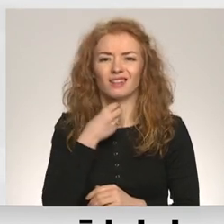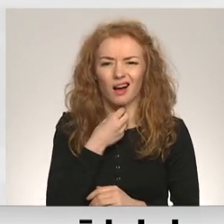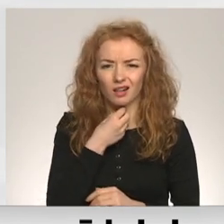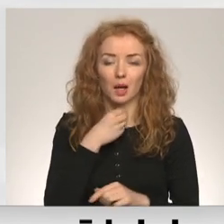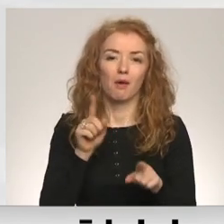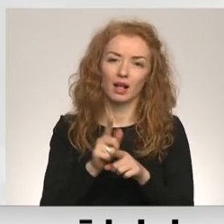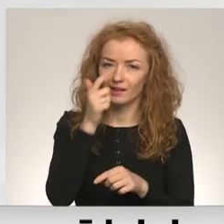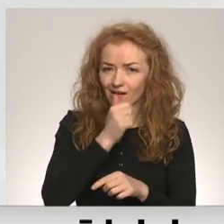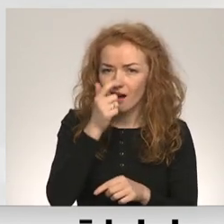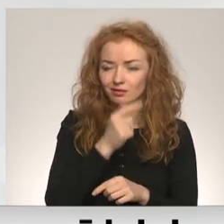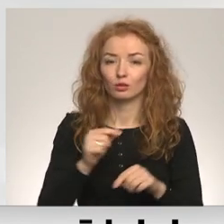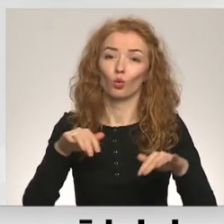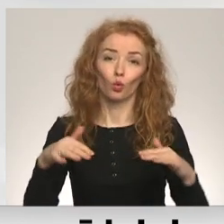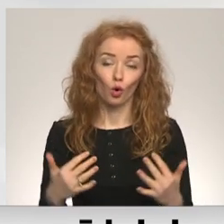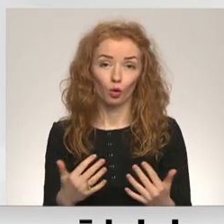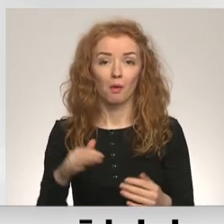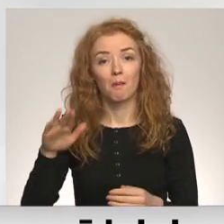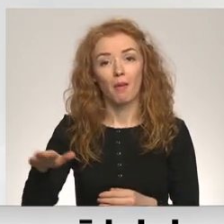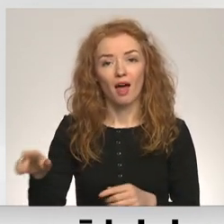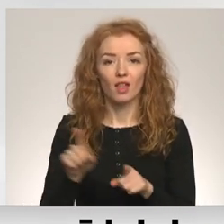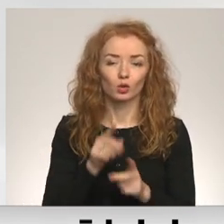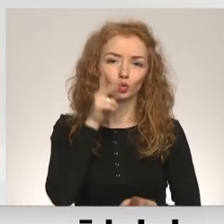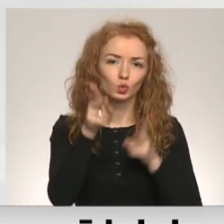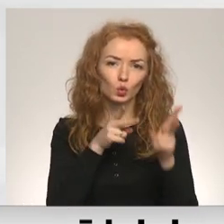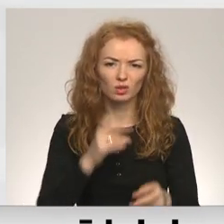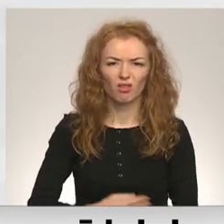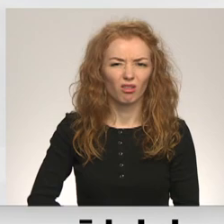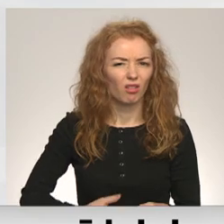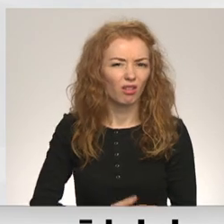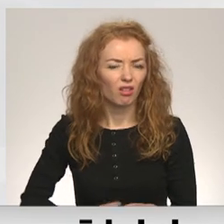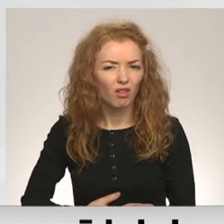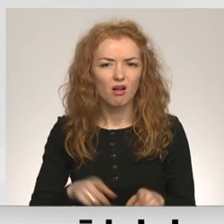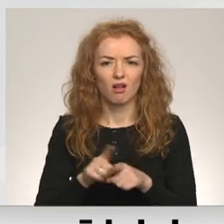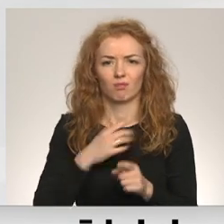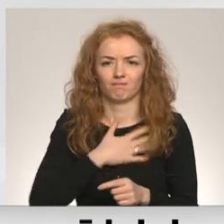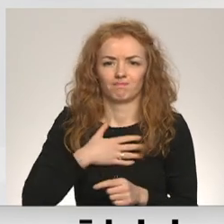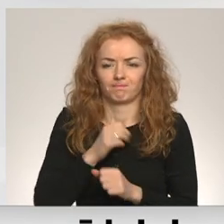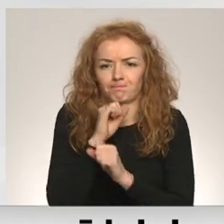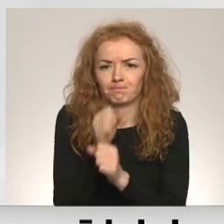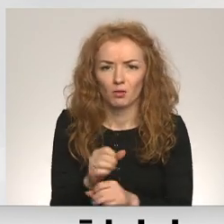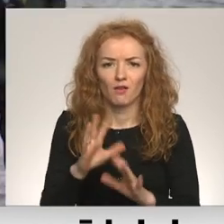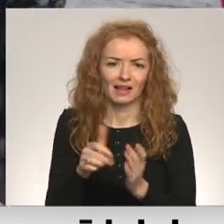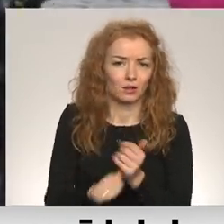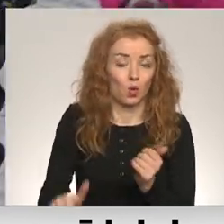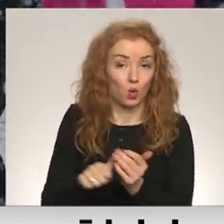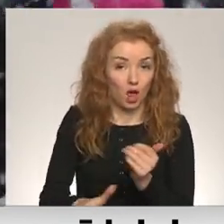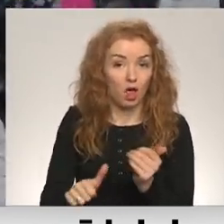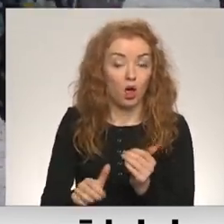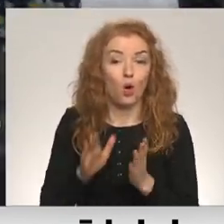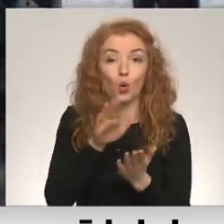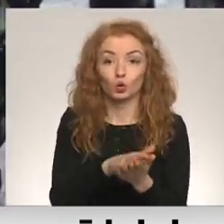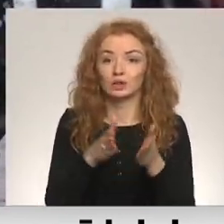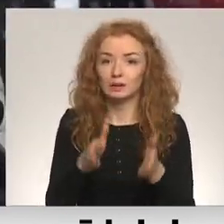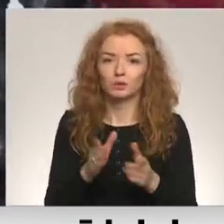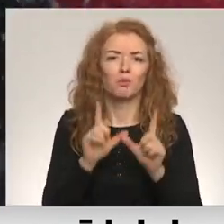iesnas un nogurums. Bērns var sūdzēties arī par sāpošu vēderu un varbūt slikta duša vai caureja. Uz slimnīcu